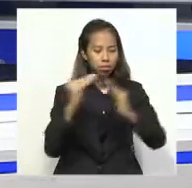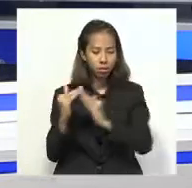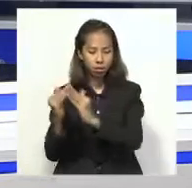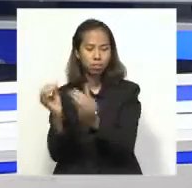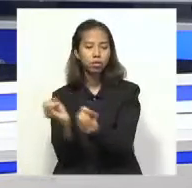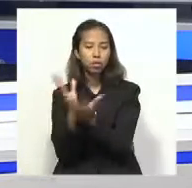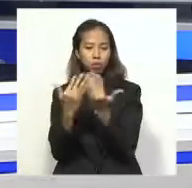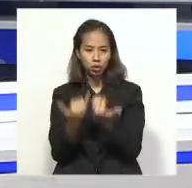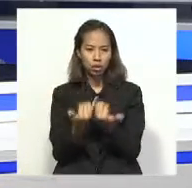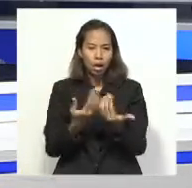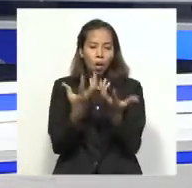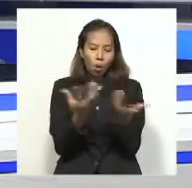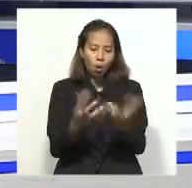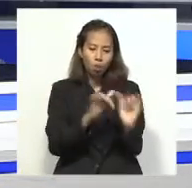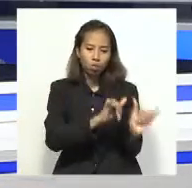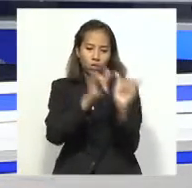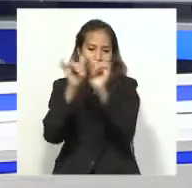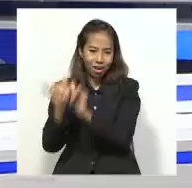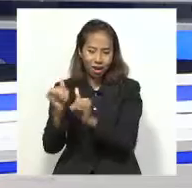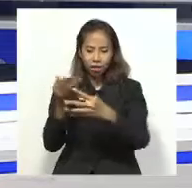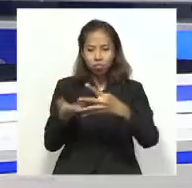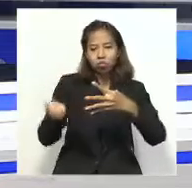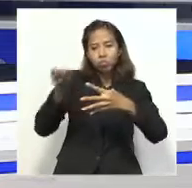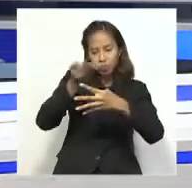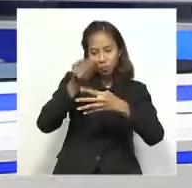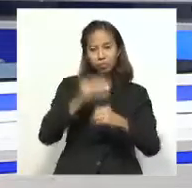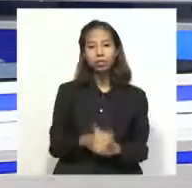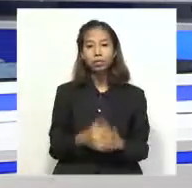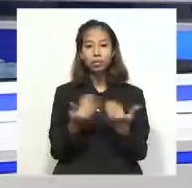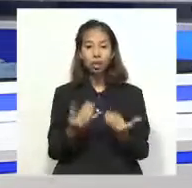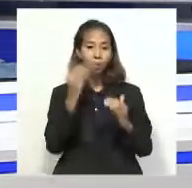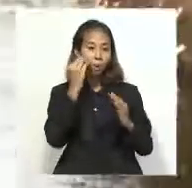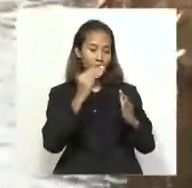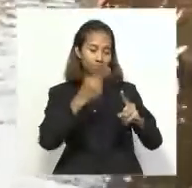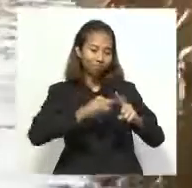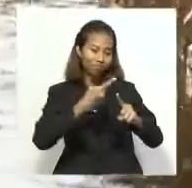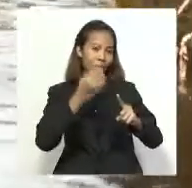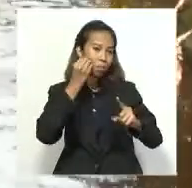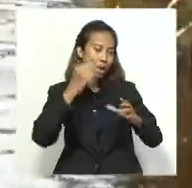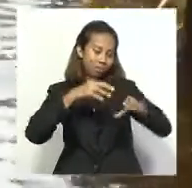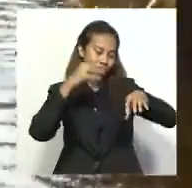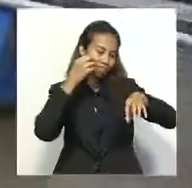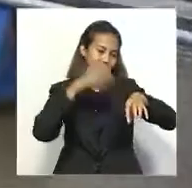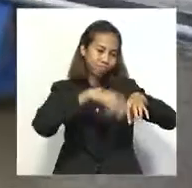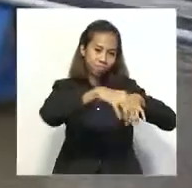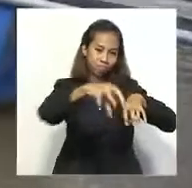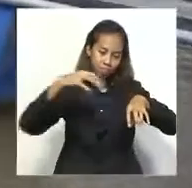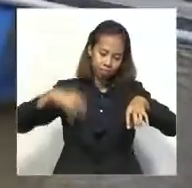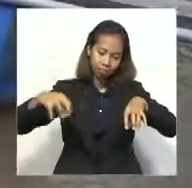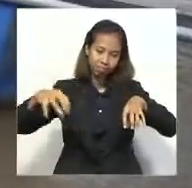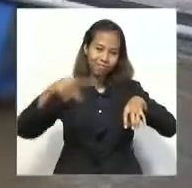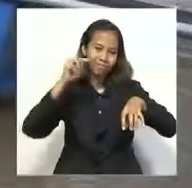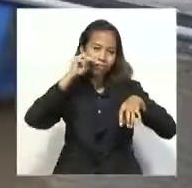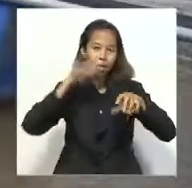นนี้ก็เร่งขนย้ายสิ่งของแล้วก็เครื่องใช้ไฟฟ้าขึ้นสู่ที่สูงแล้วค่ะบ้านเรือนประชาชนที่ปลูกอยู่ริมแม่น้ำแม่กลองถูกน้ำท่